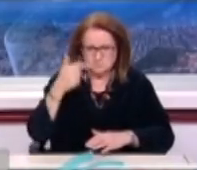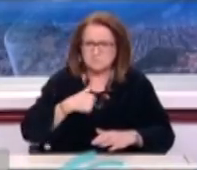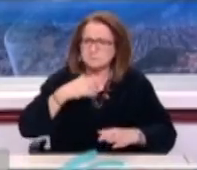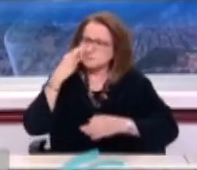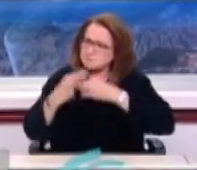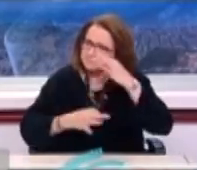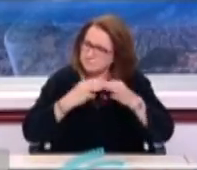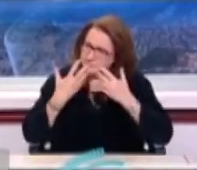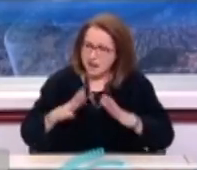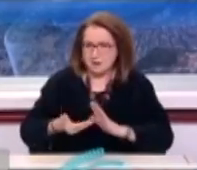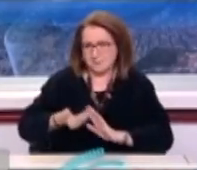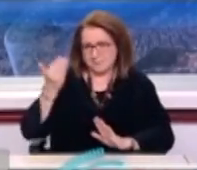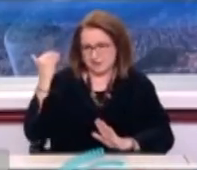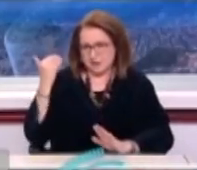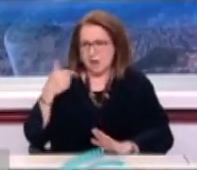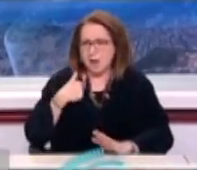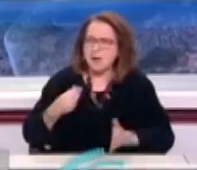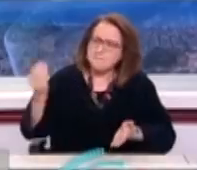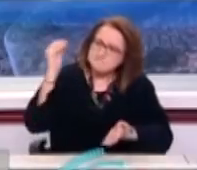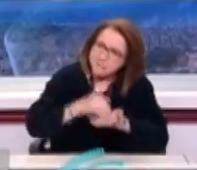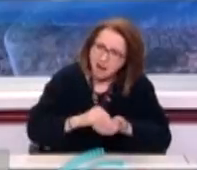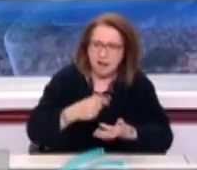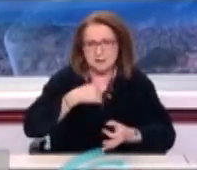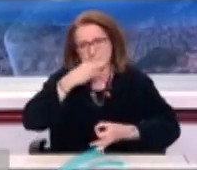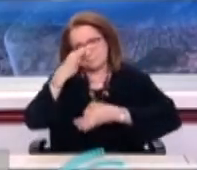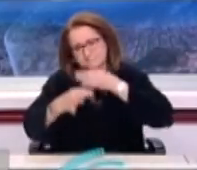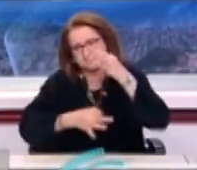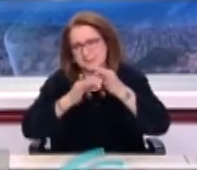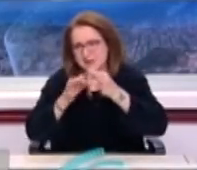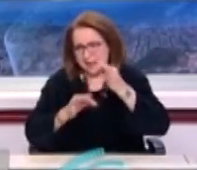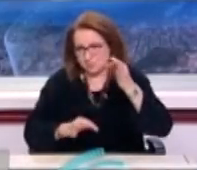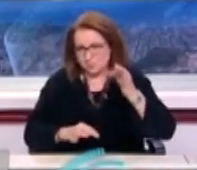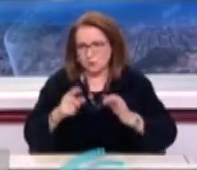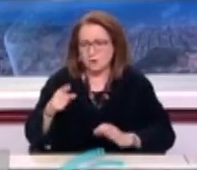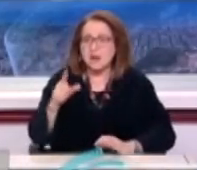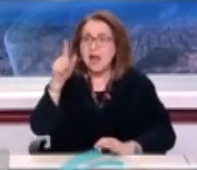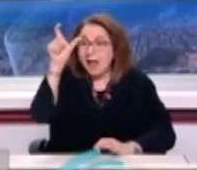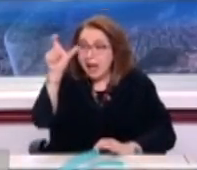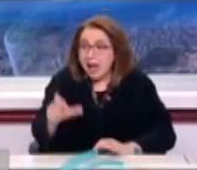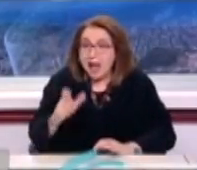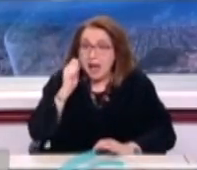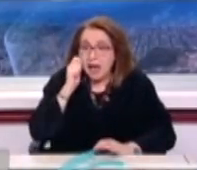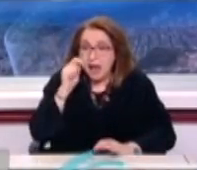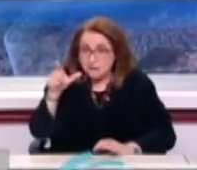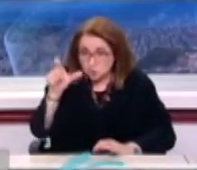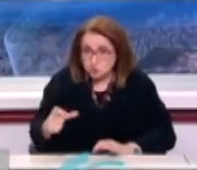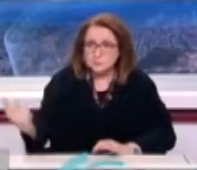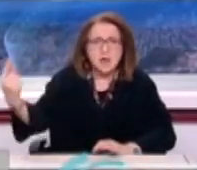εννοώ. Αλλά πρέπει να τα εξηγήσω, φαίνεται καλύτερα. Δεν ήταν στον ορισμό κρούσματος το